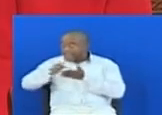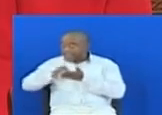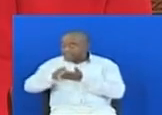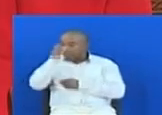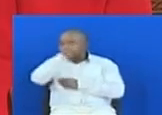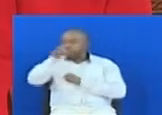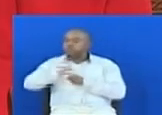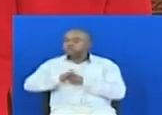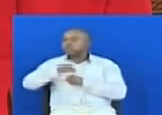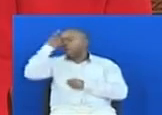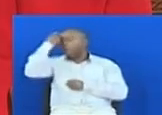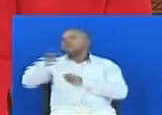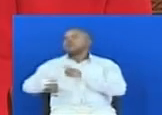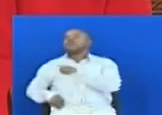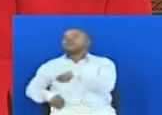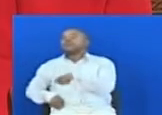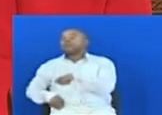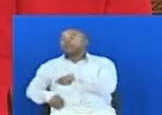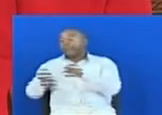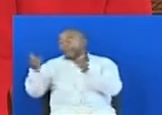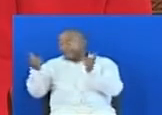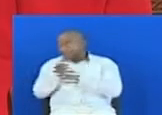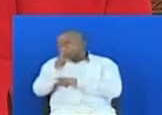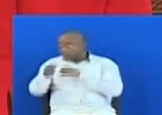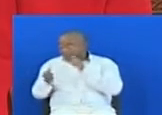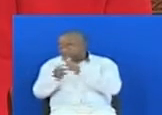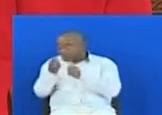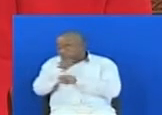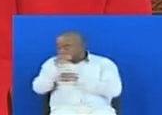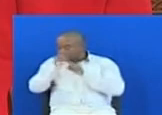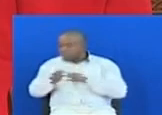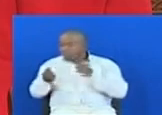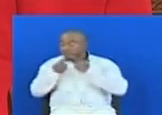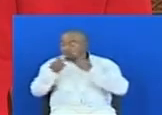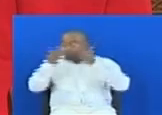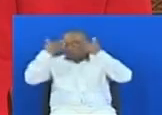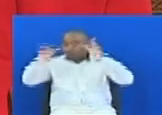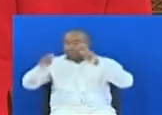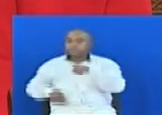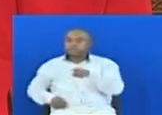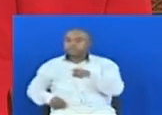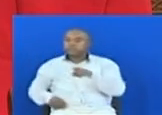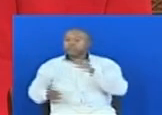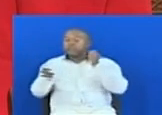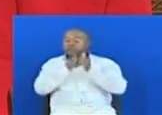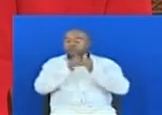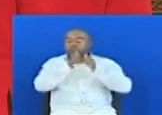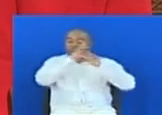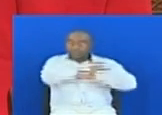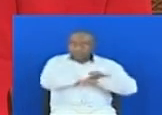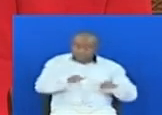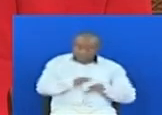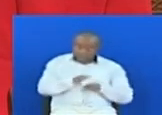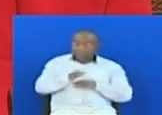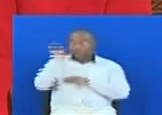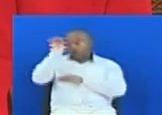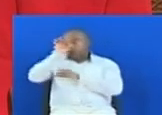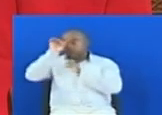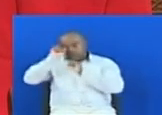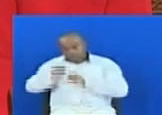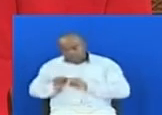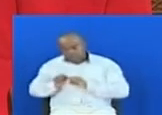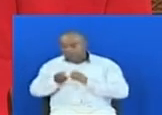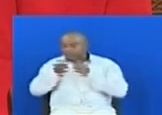kinaaminiwa. Hasa kama kuna jambo lingine, hilo jambo lizungumzwe haraka. Vyombo vya usalama na ulinzi vitoe taarifa